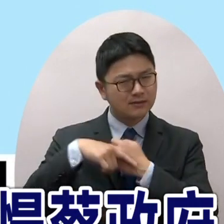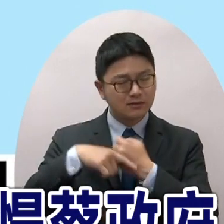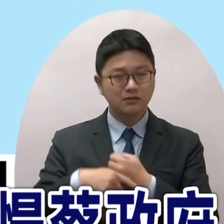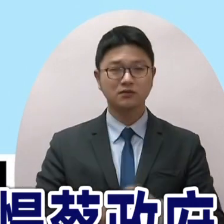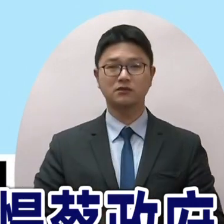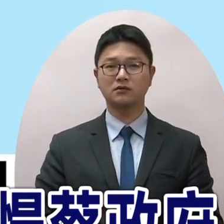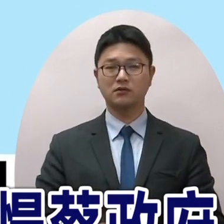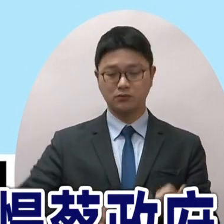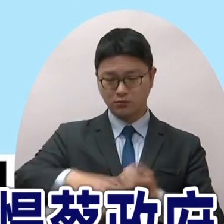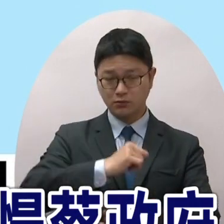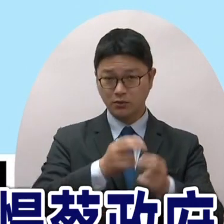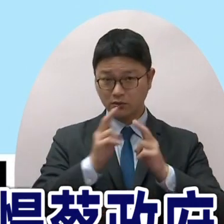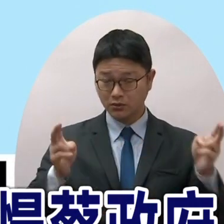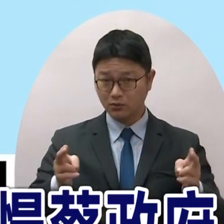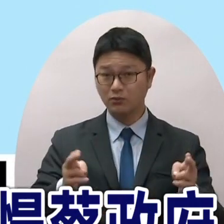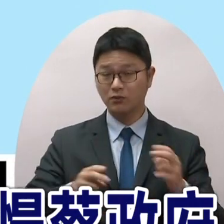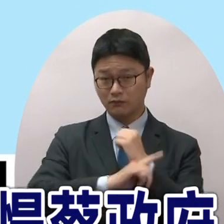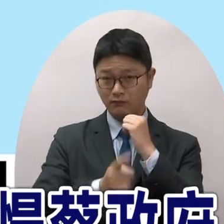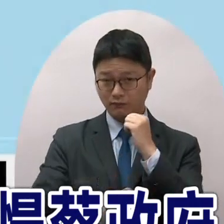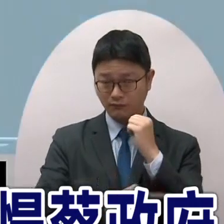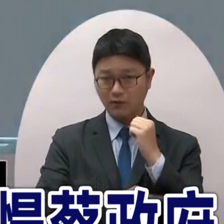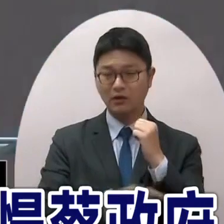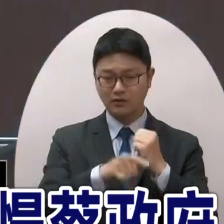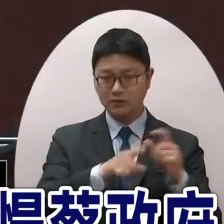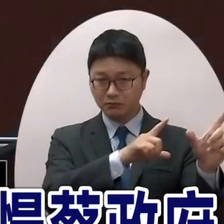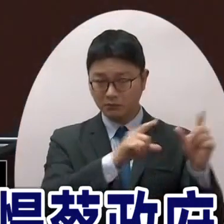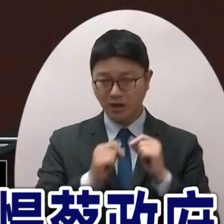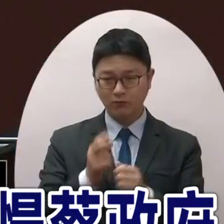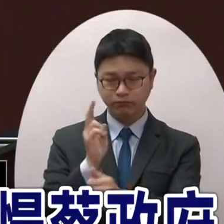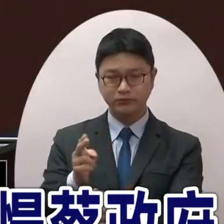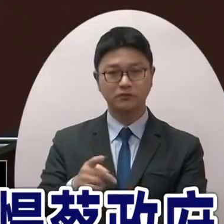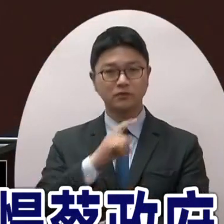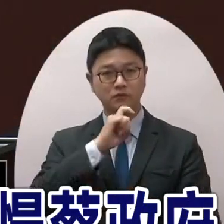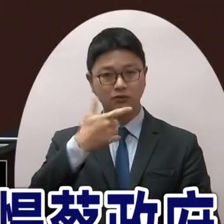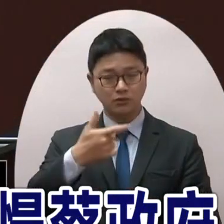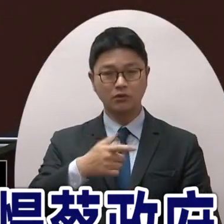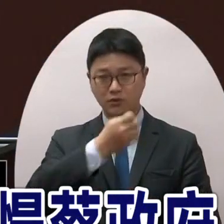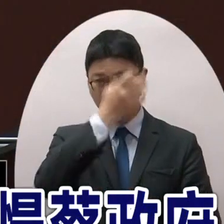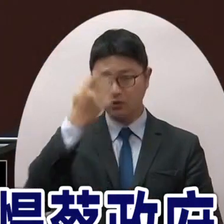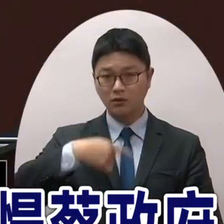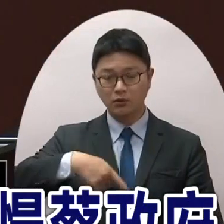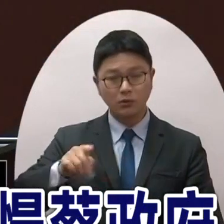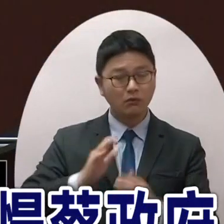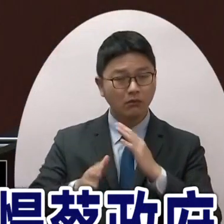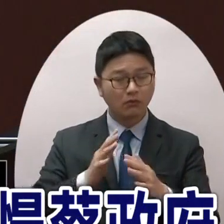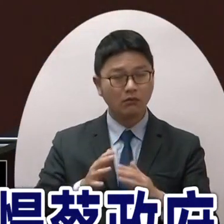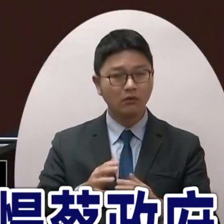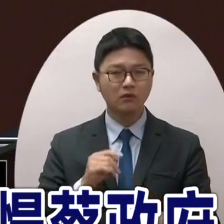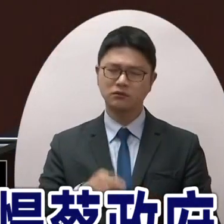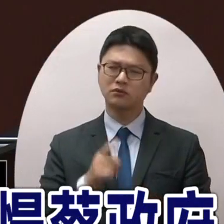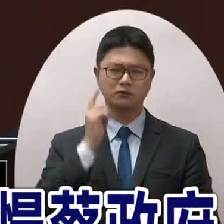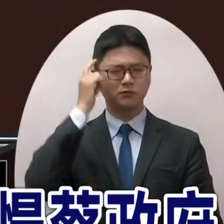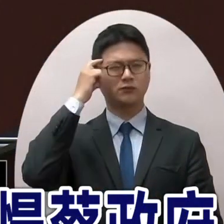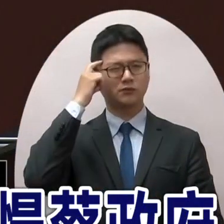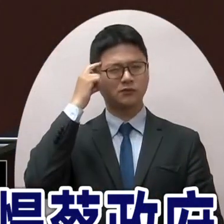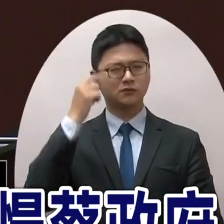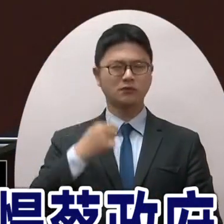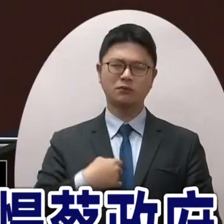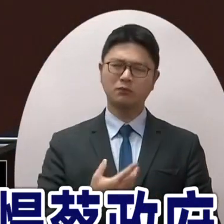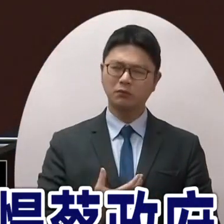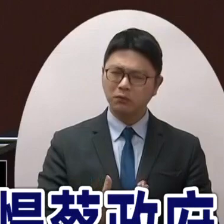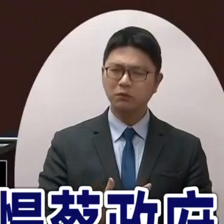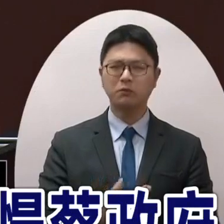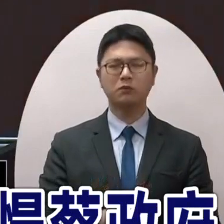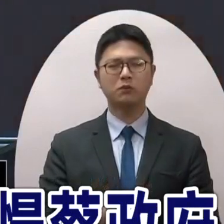我们16岁以下的青年。我们看到这样的情形不仅仅觉得痛心，